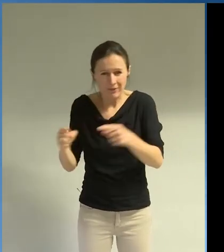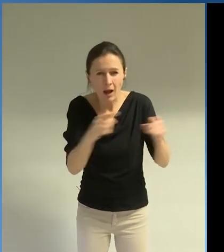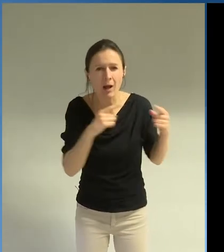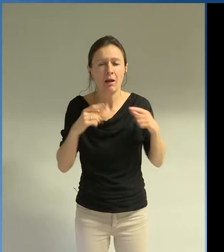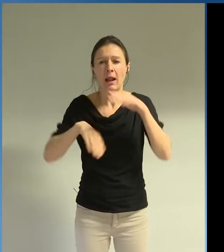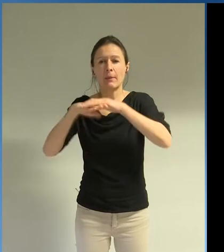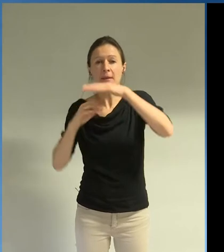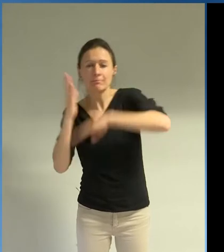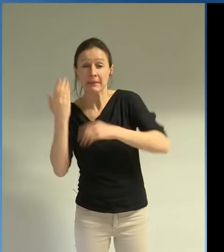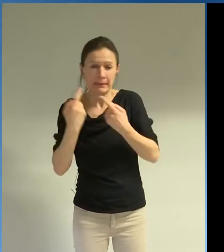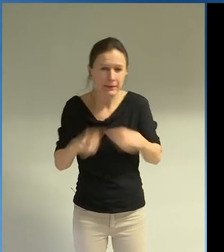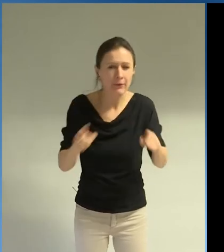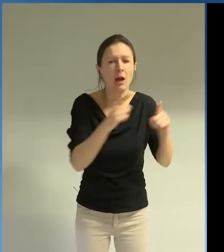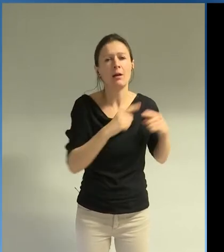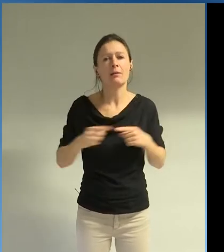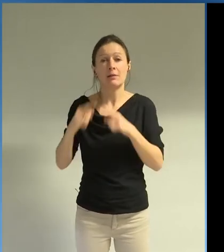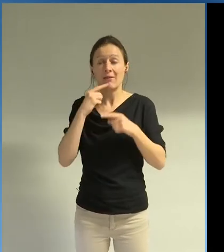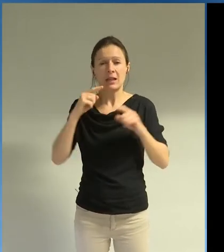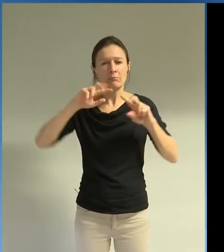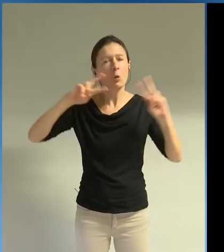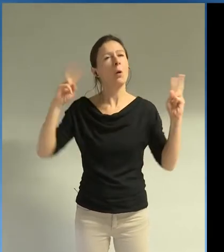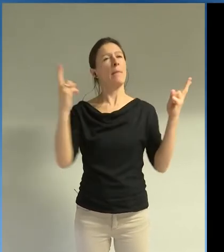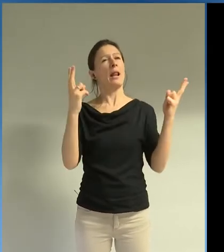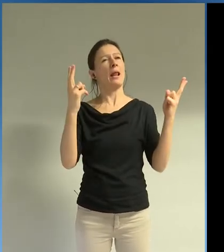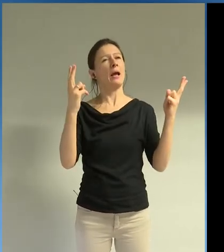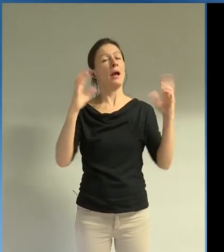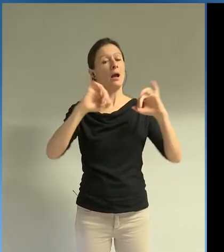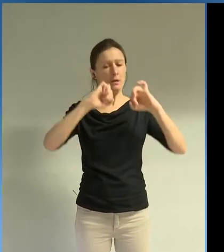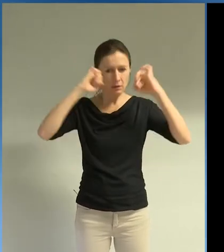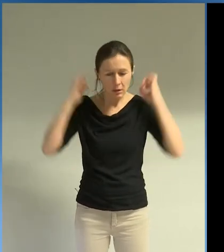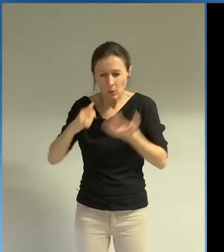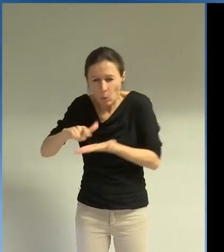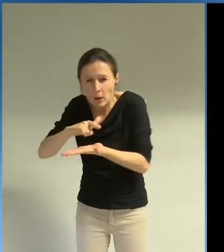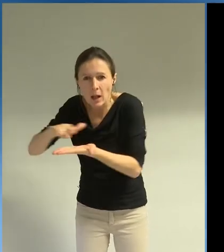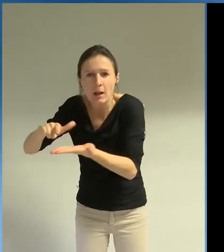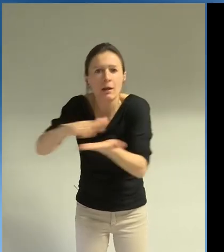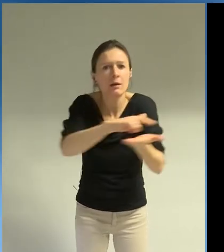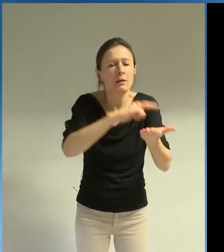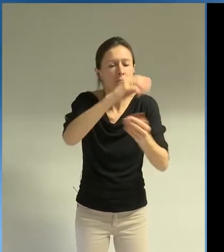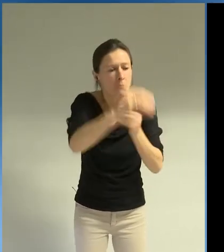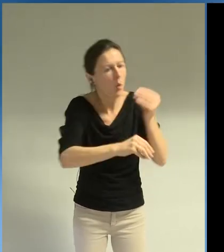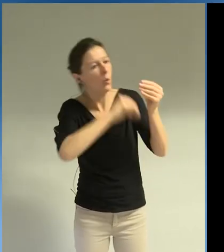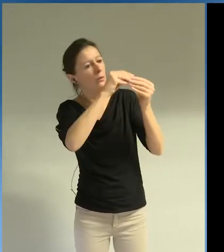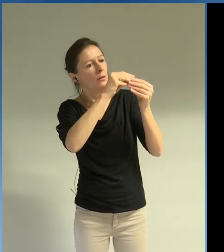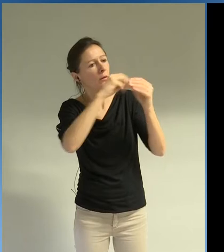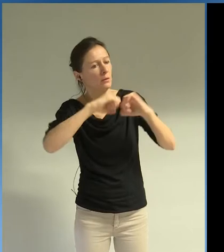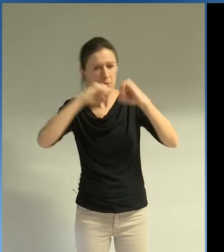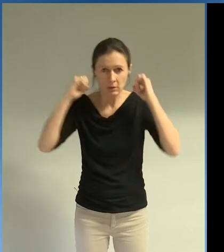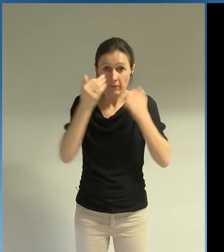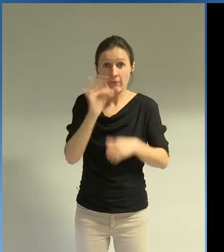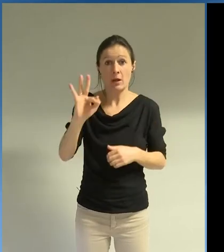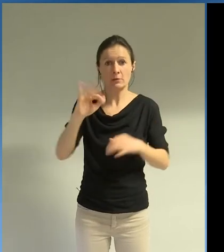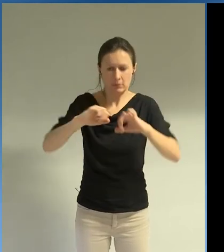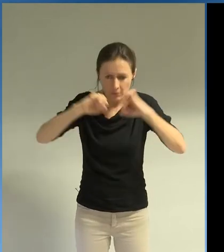donc il s'agit de passer du global au local le monde la france les régions et nos villes et